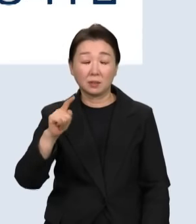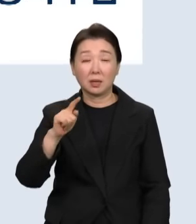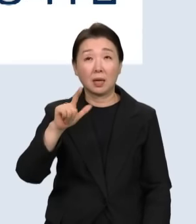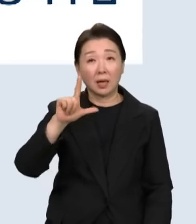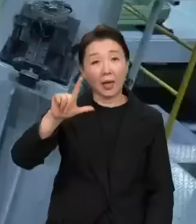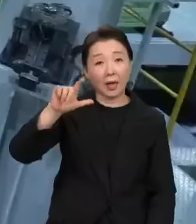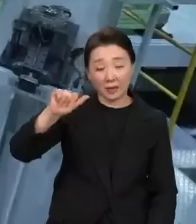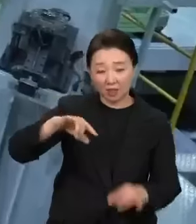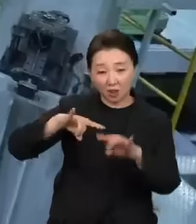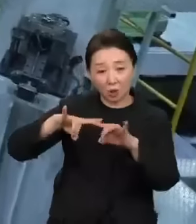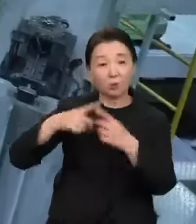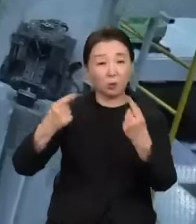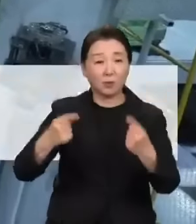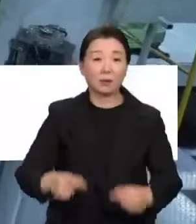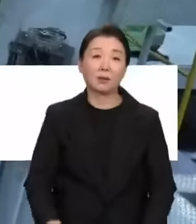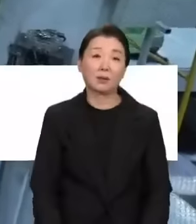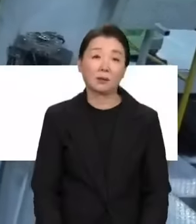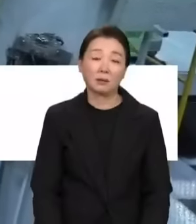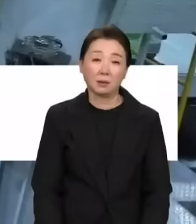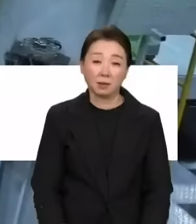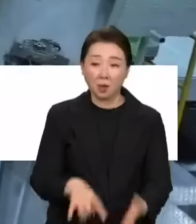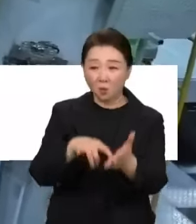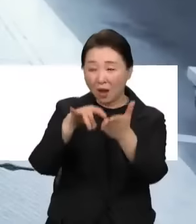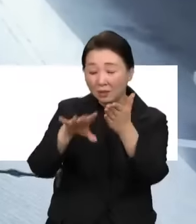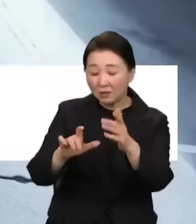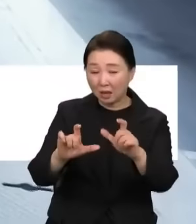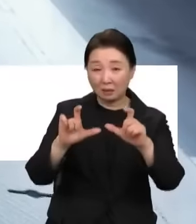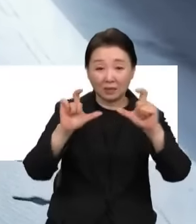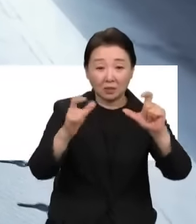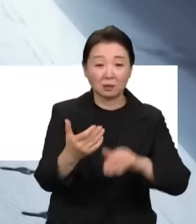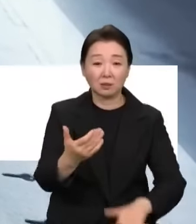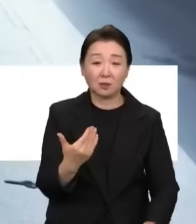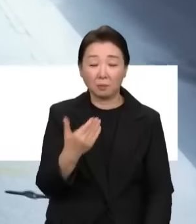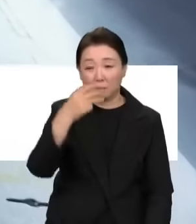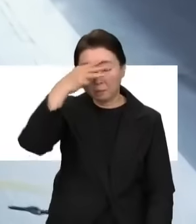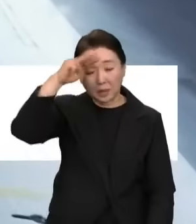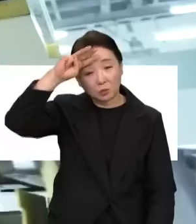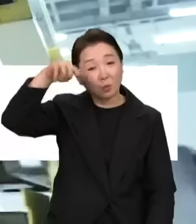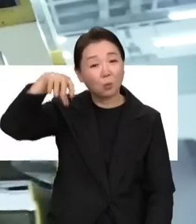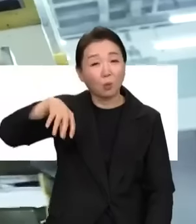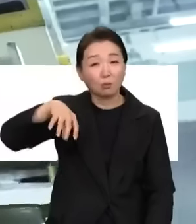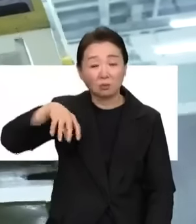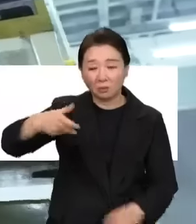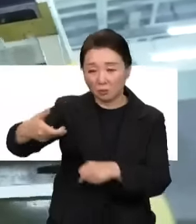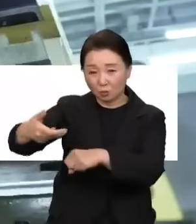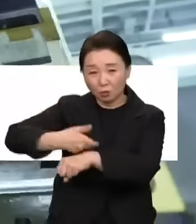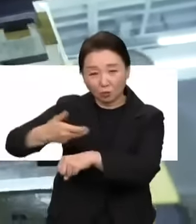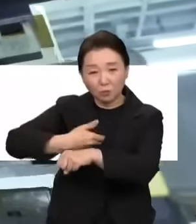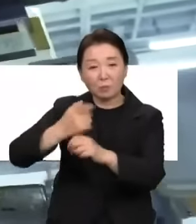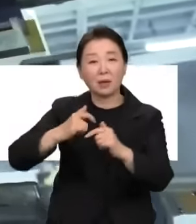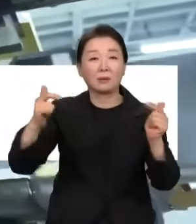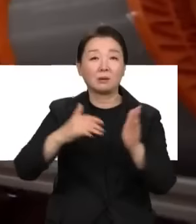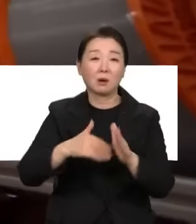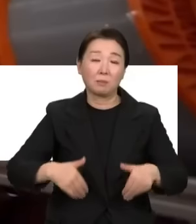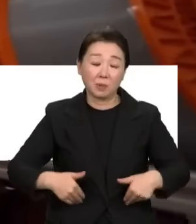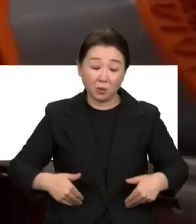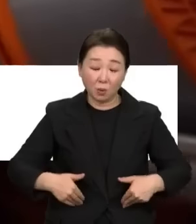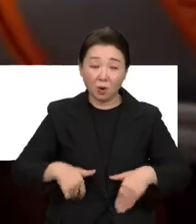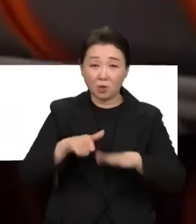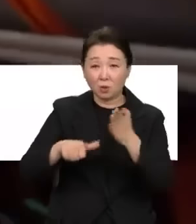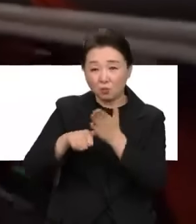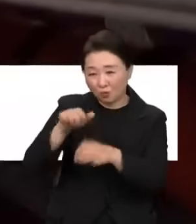마찬가지입니다. 단기적으로 관세 부과 전에 멕시코에서 수입을 많이 늘려서요. 충분한